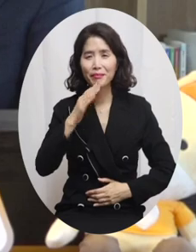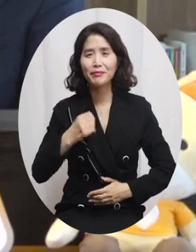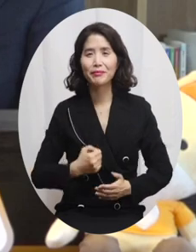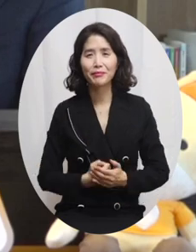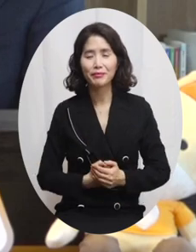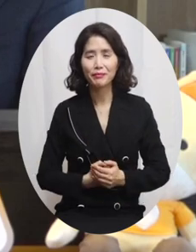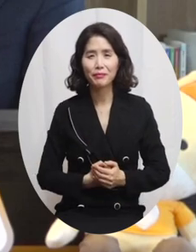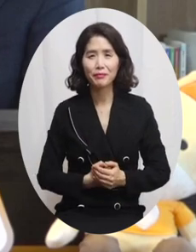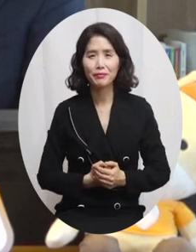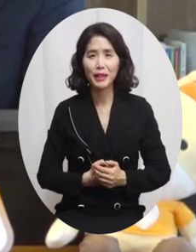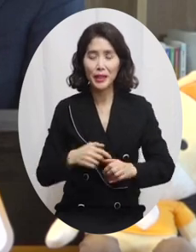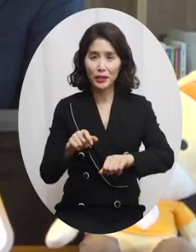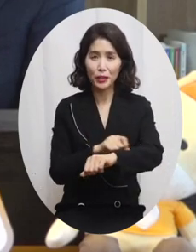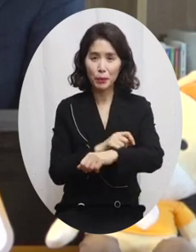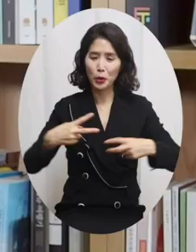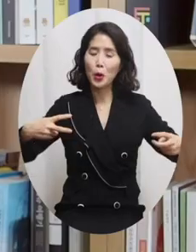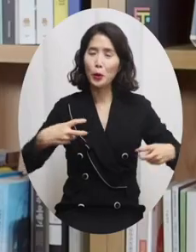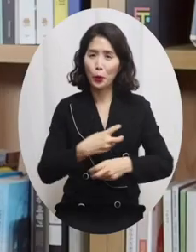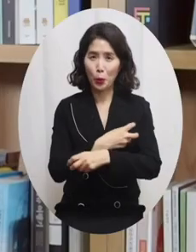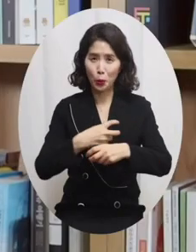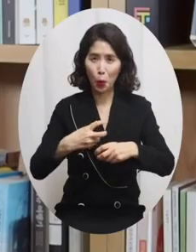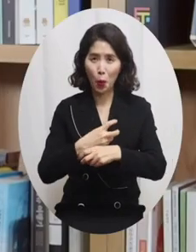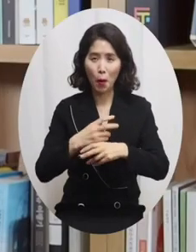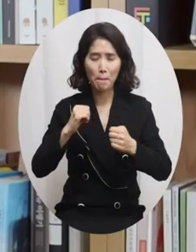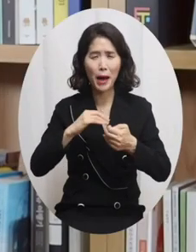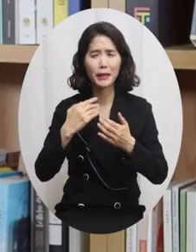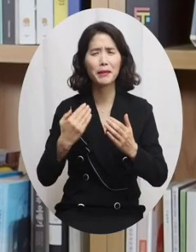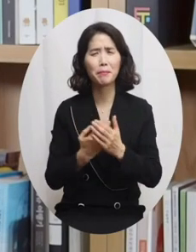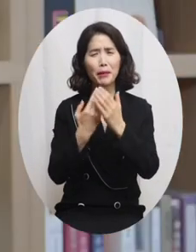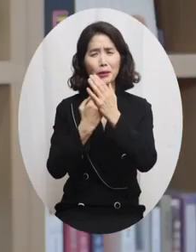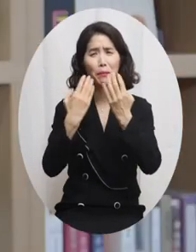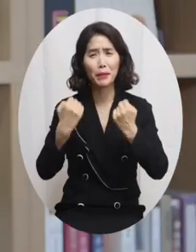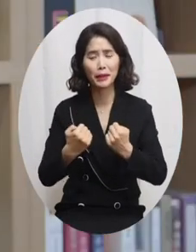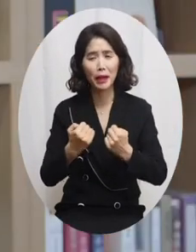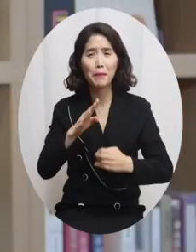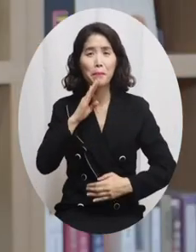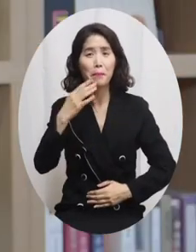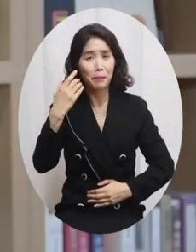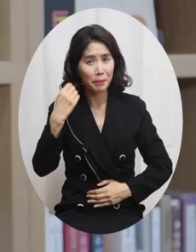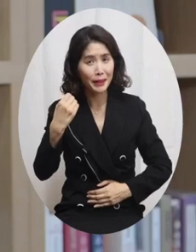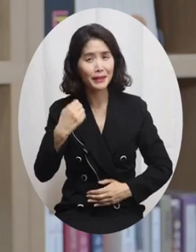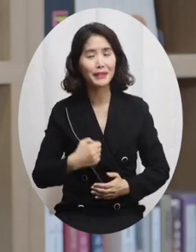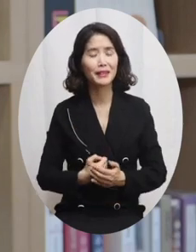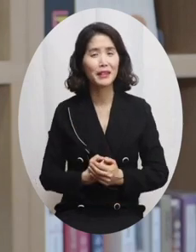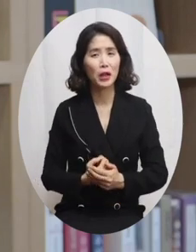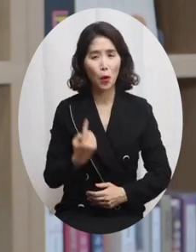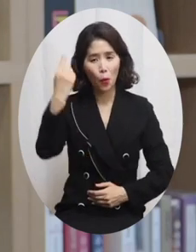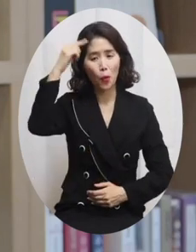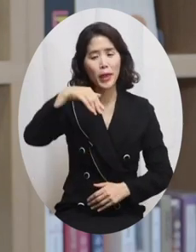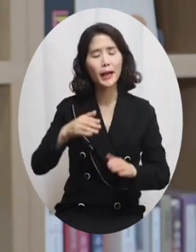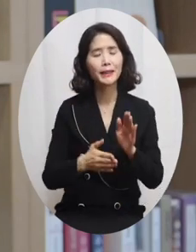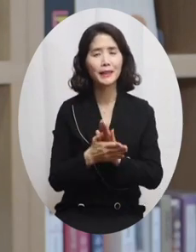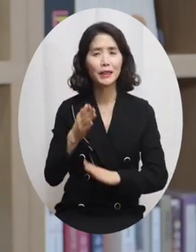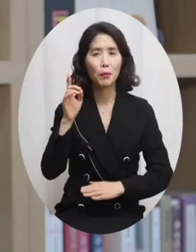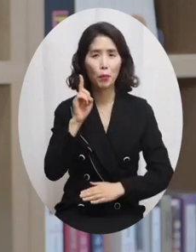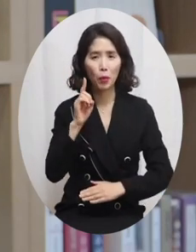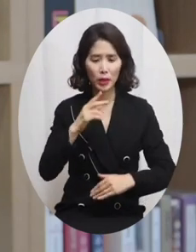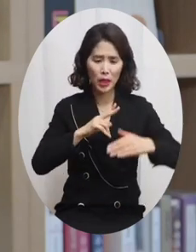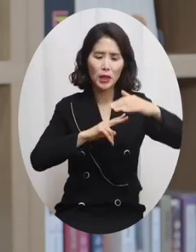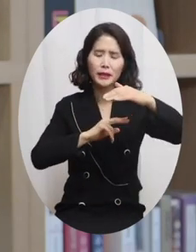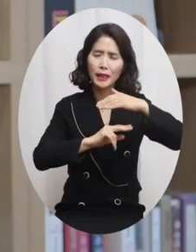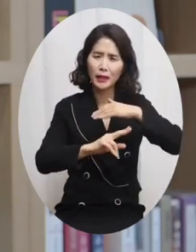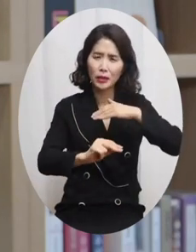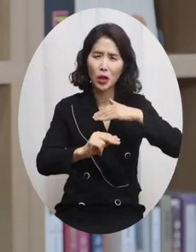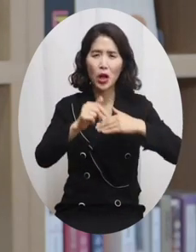중에서도 특히 교통 상당히 많은 변화가 있었거든요. 예, 고양시 하면 이제